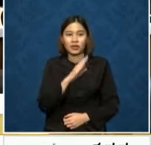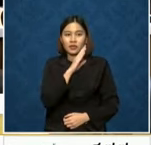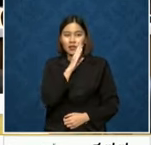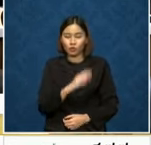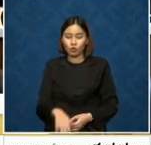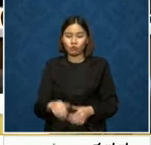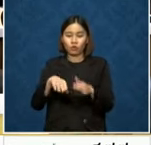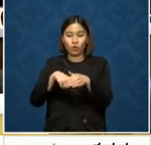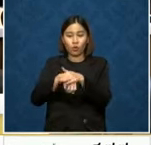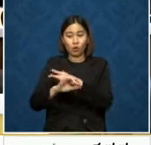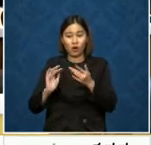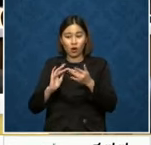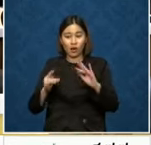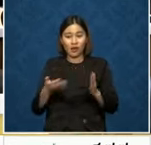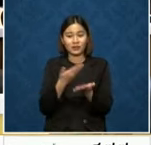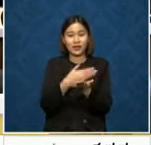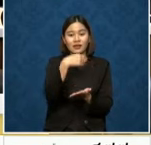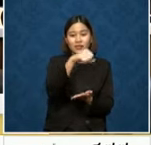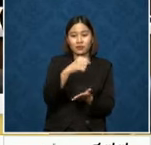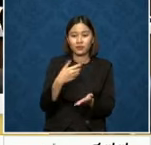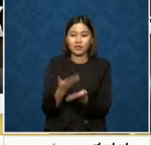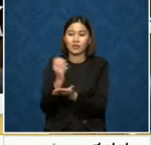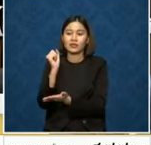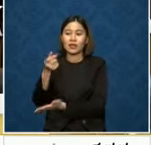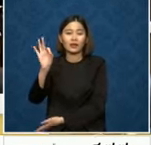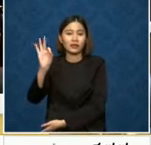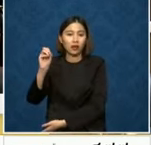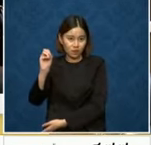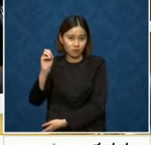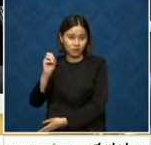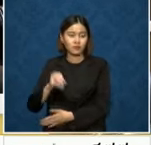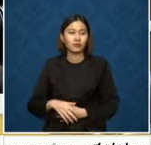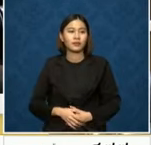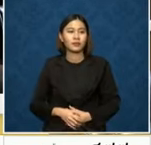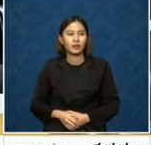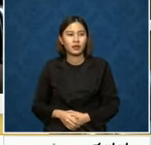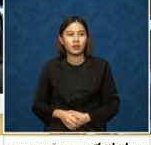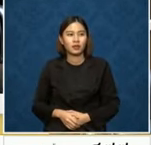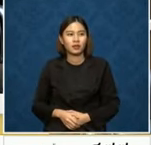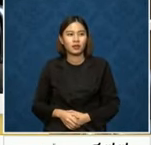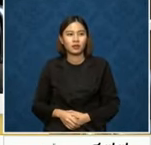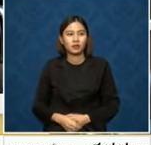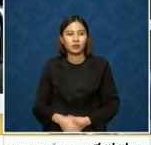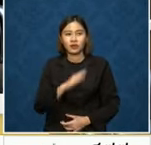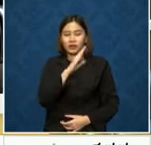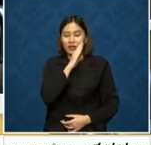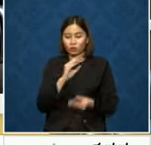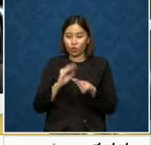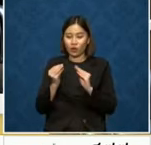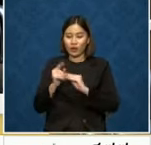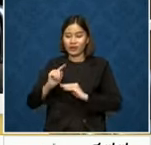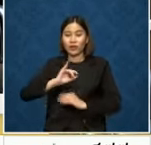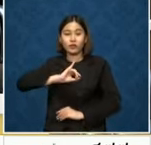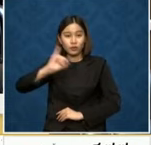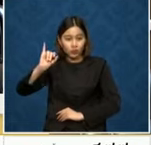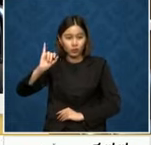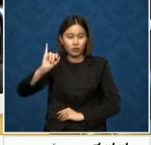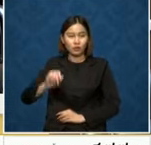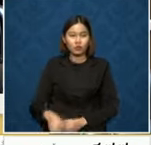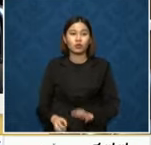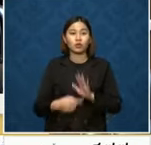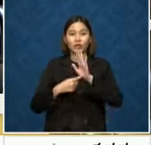ออนไลน์10บาทจ่าย90บาทแต่ว่าถ้าตัวไหนถูกสมมุ